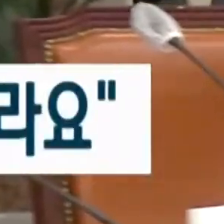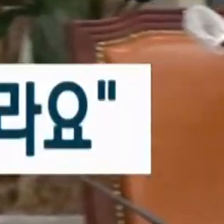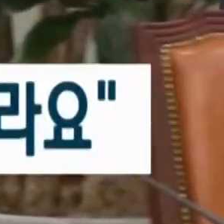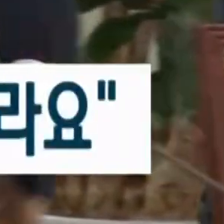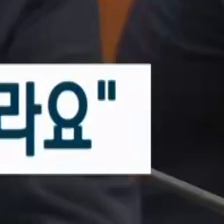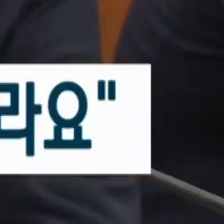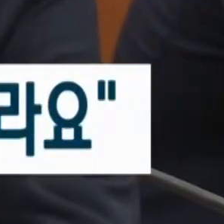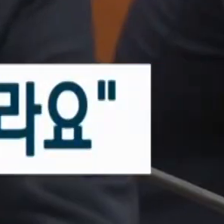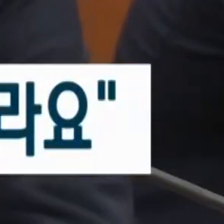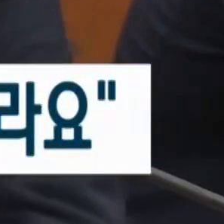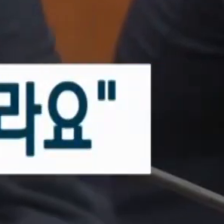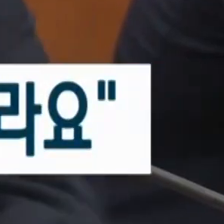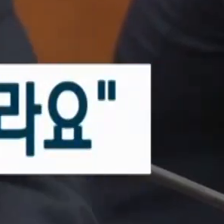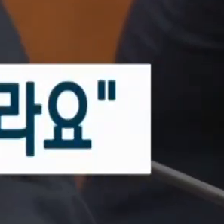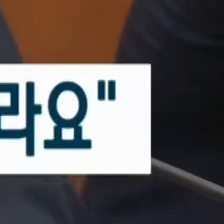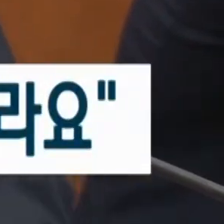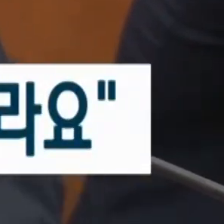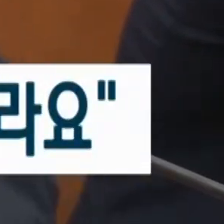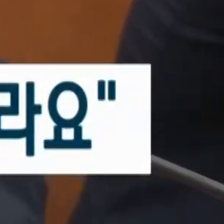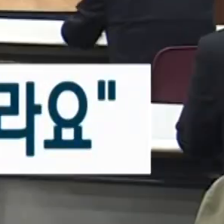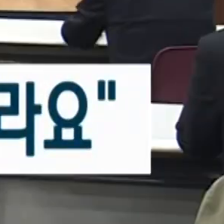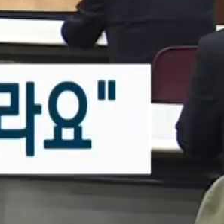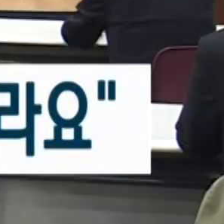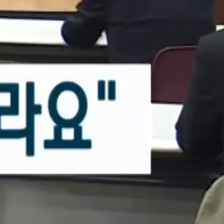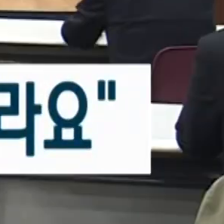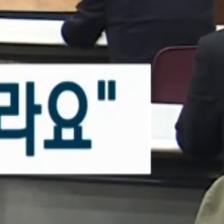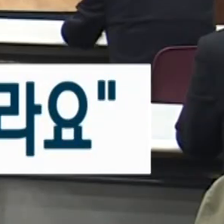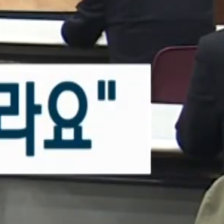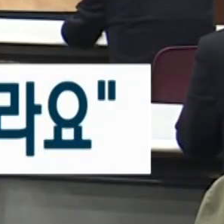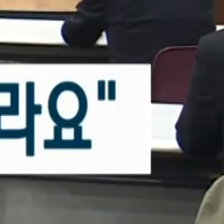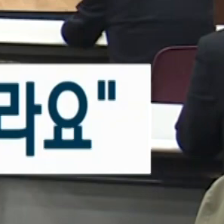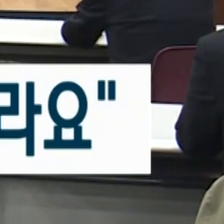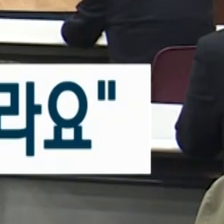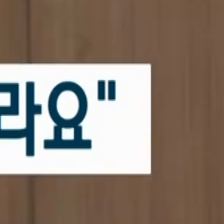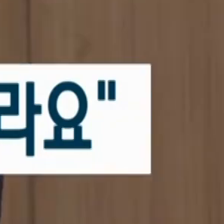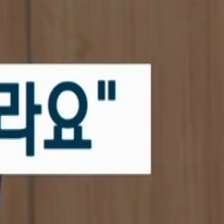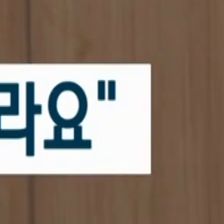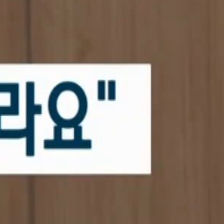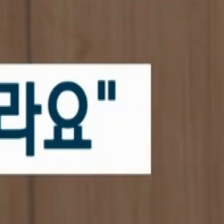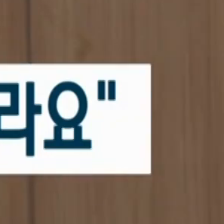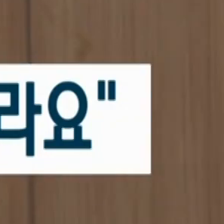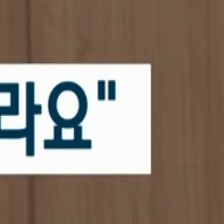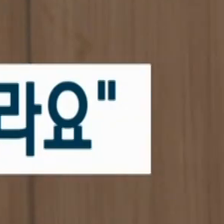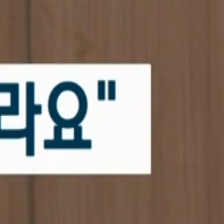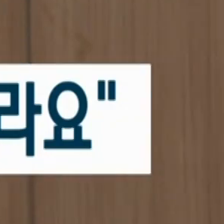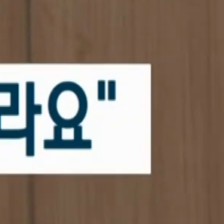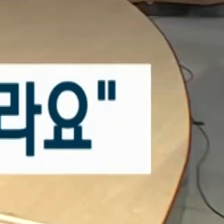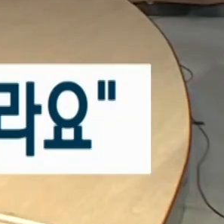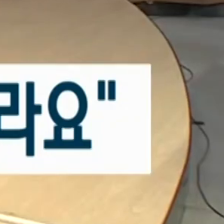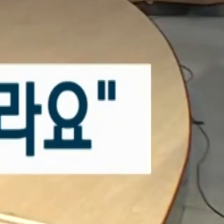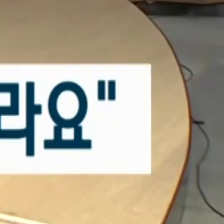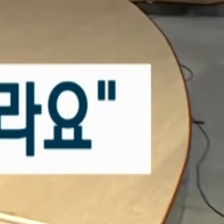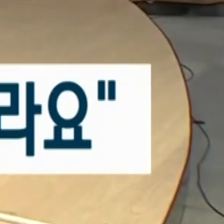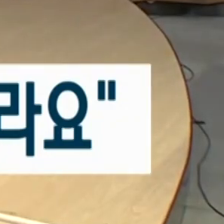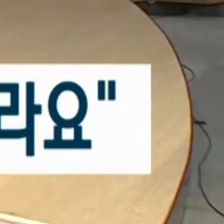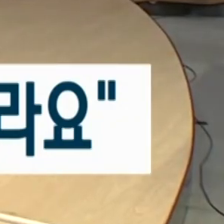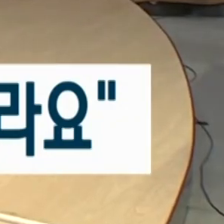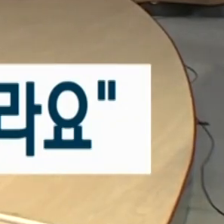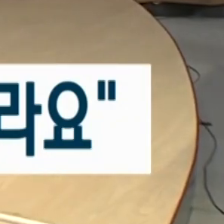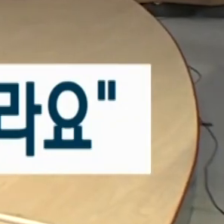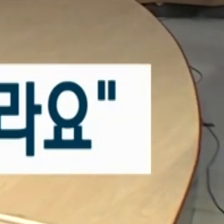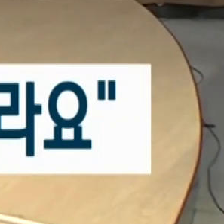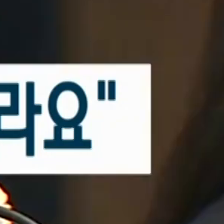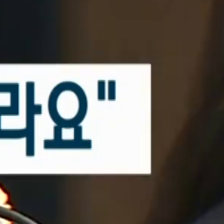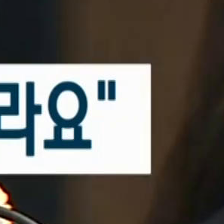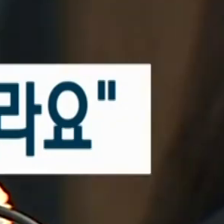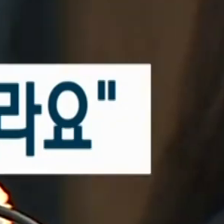국민의힘이 4년 전과는 달리 광주광역시장과 전라남도지사 후보를 내기 위해 발빠르게 움직이고 있습니다. 이정현 전 새누리당